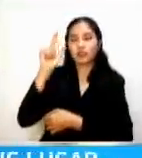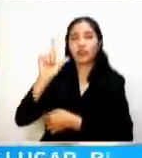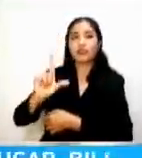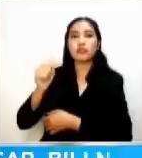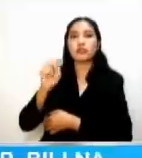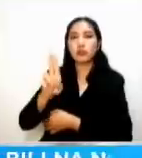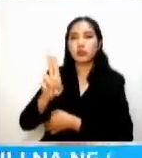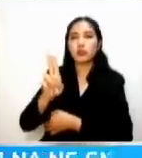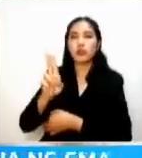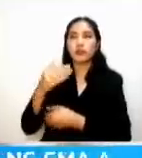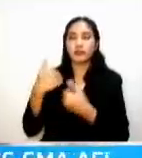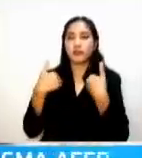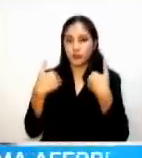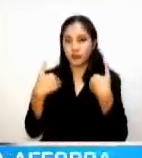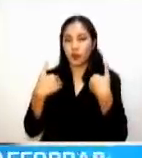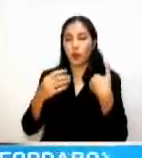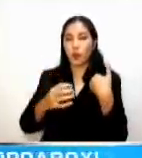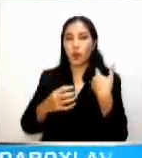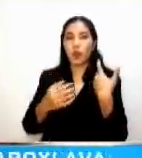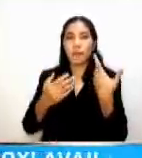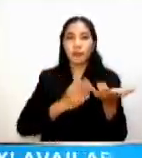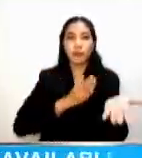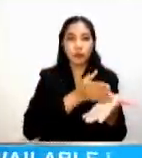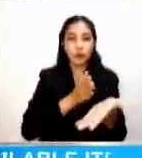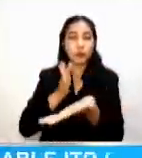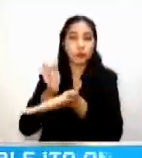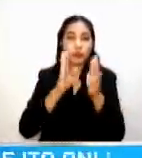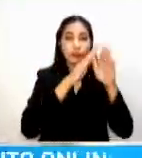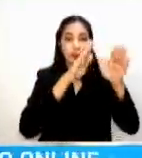conducting it through house-to-house method, lalo na po sa mga